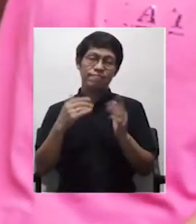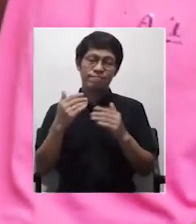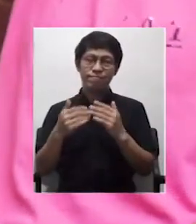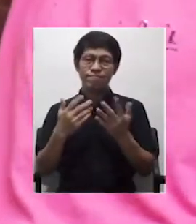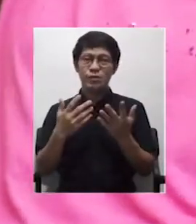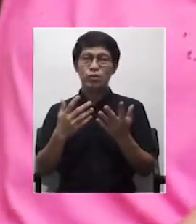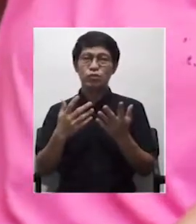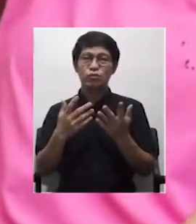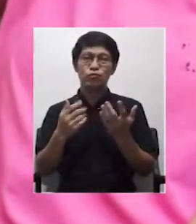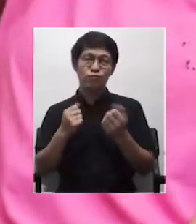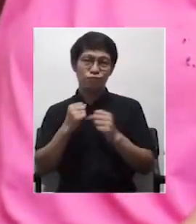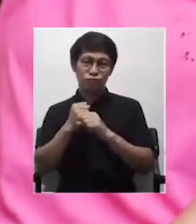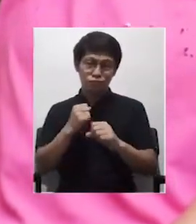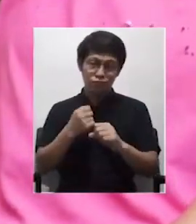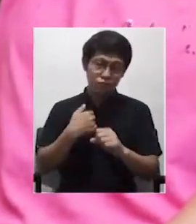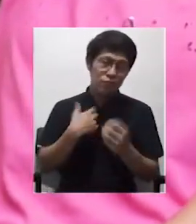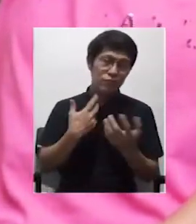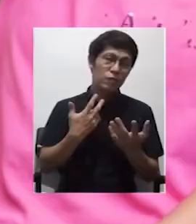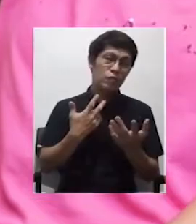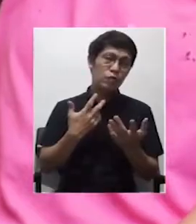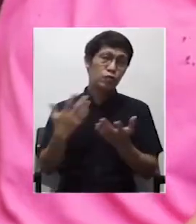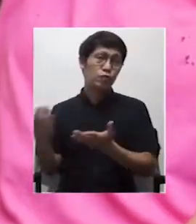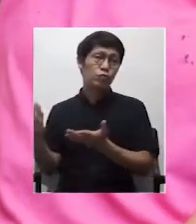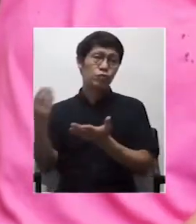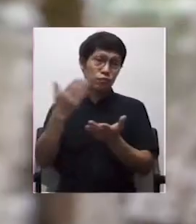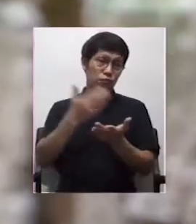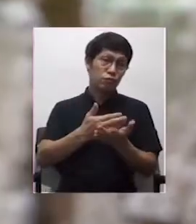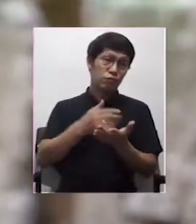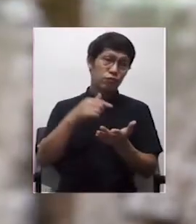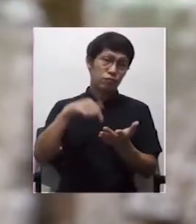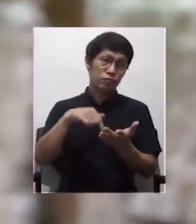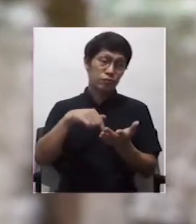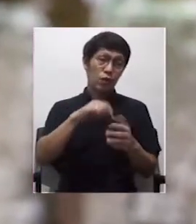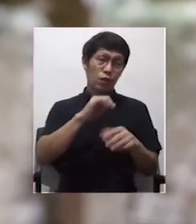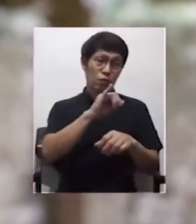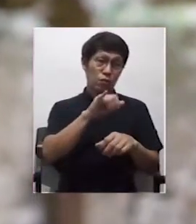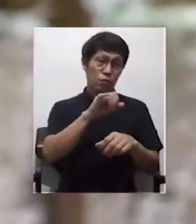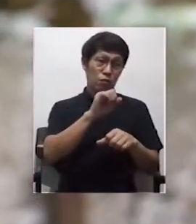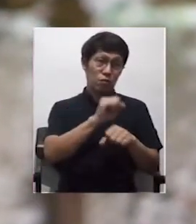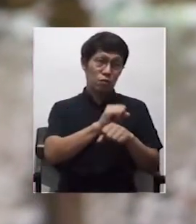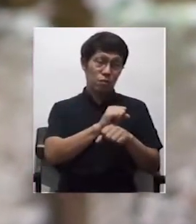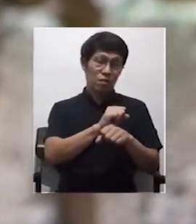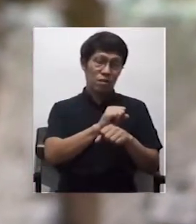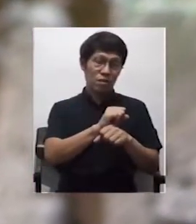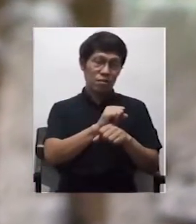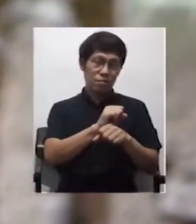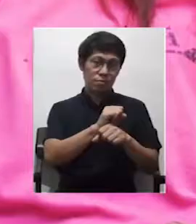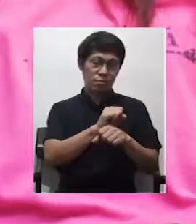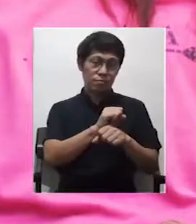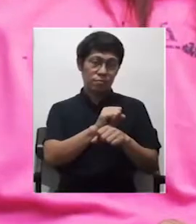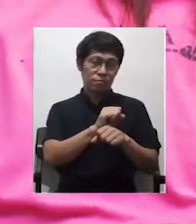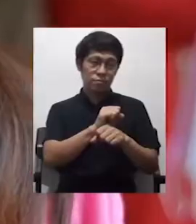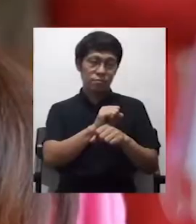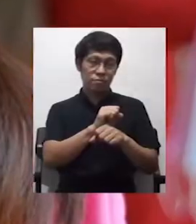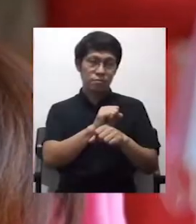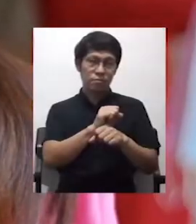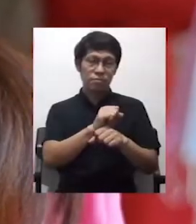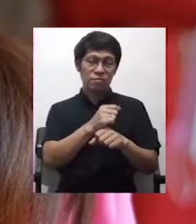yung ginagawa niya. Kahit na kung ano-ano na po yung pinagsasabi ko sa hospital po.